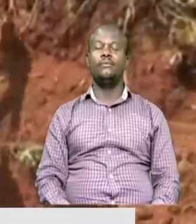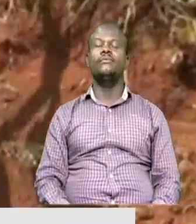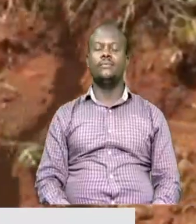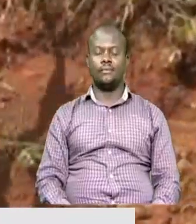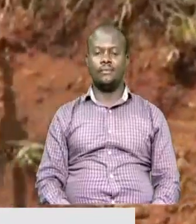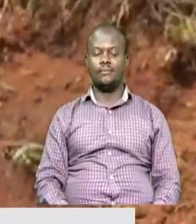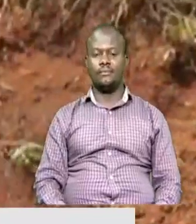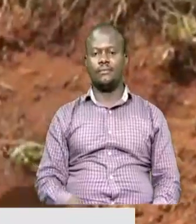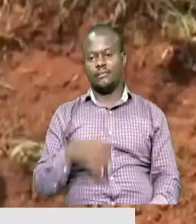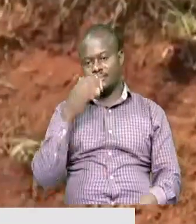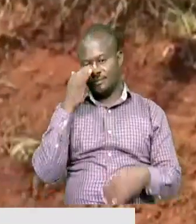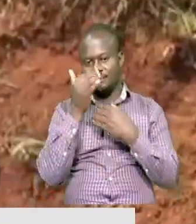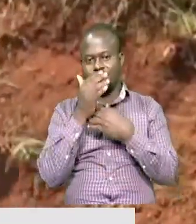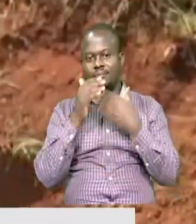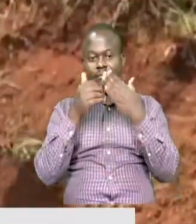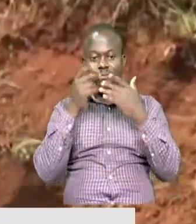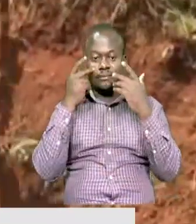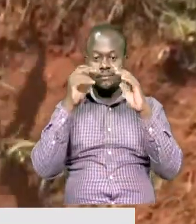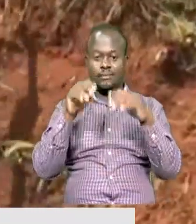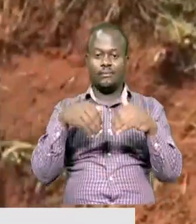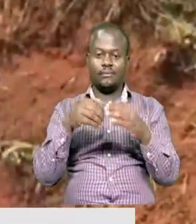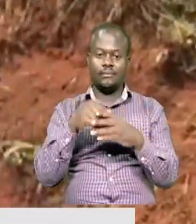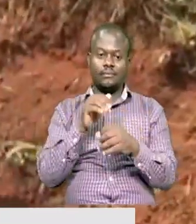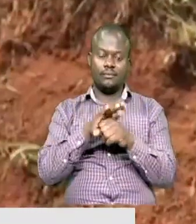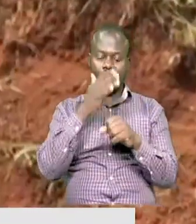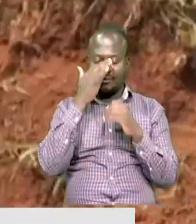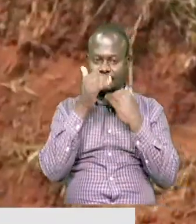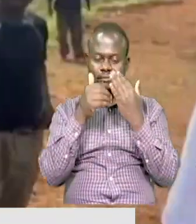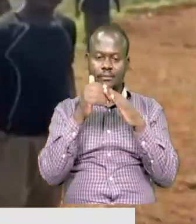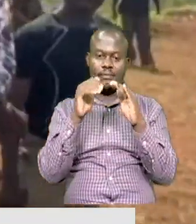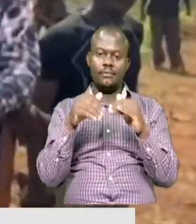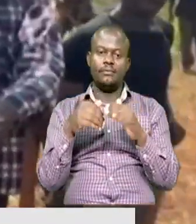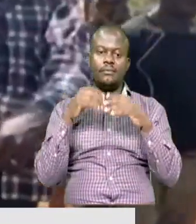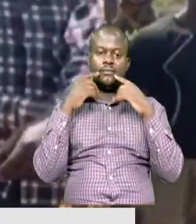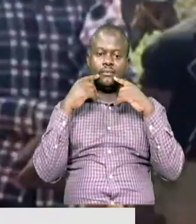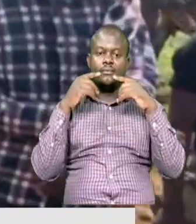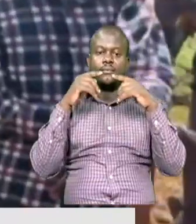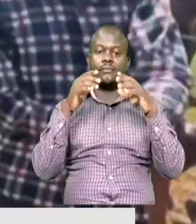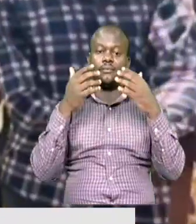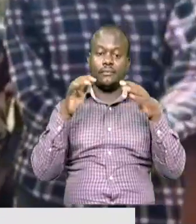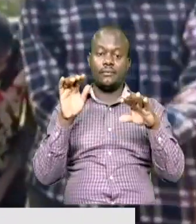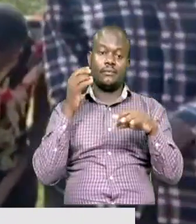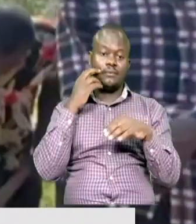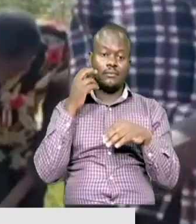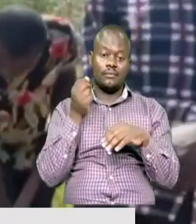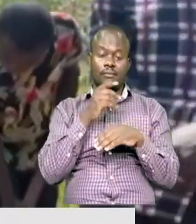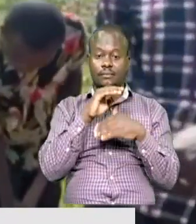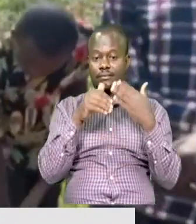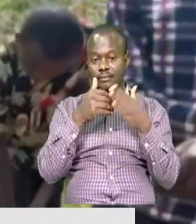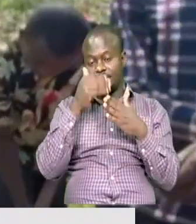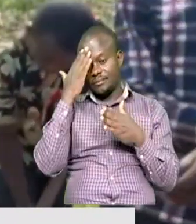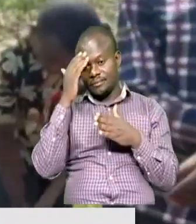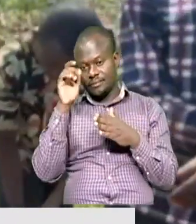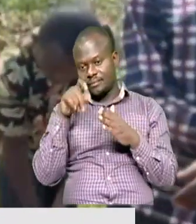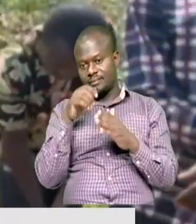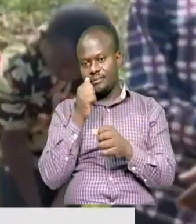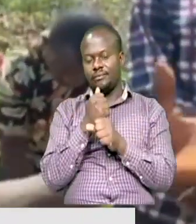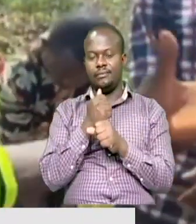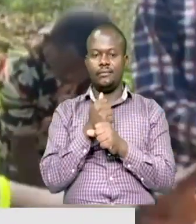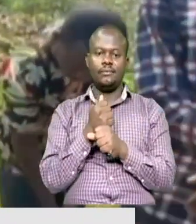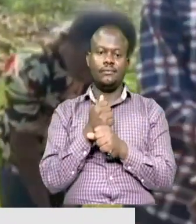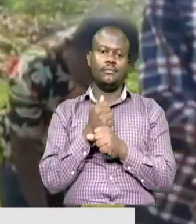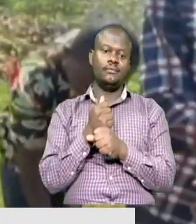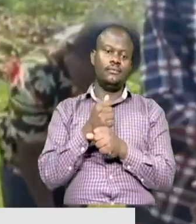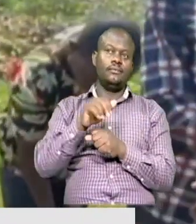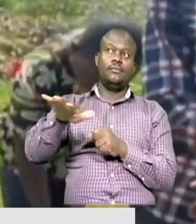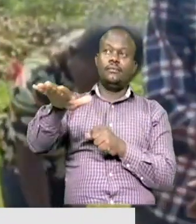mwamutse ndabona mwibereye mu muganda wazindutse mu muganda bawutangaje tumaze iminsi ariko ukwezi kose tuzi ko tugomba gukora umuganda mu makaritsi